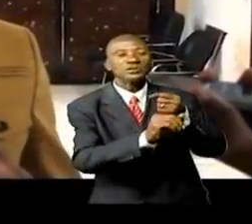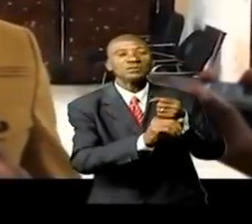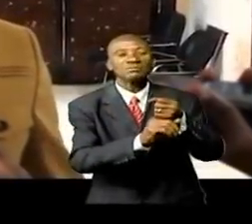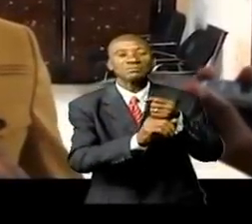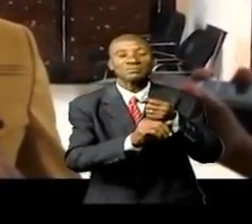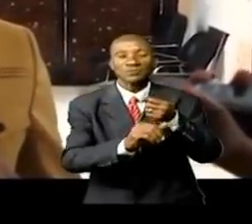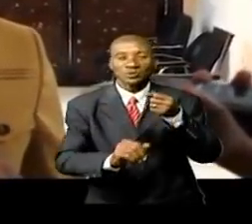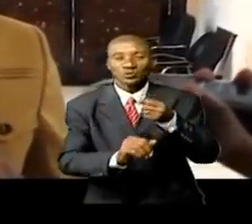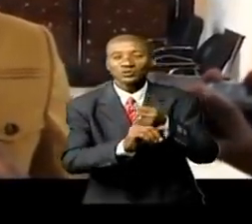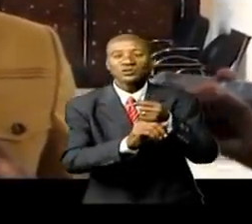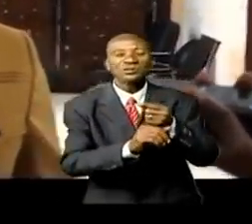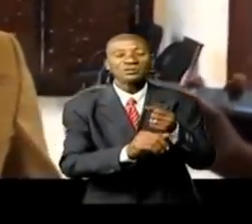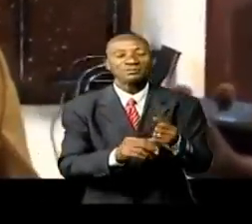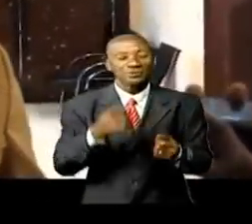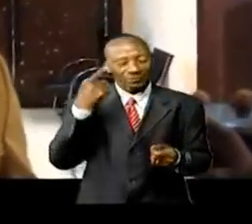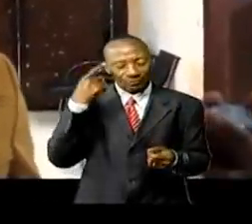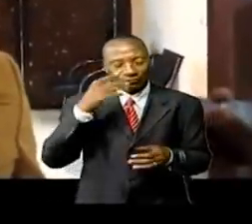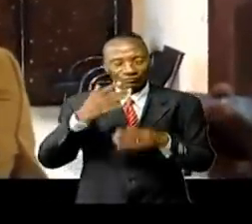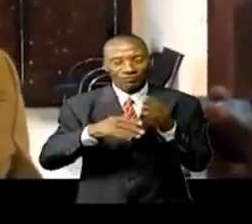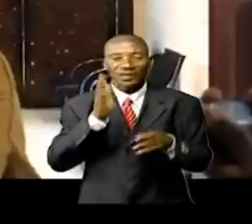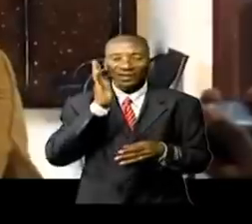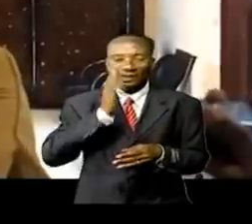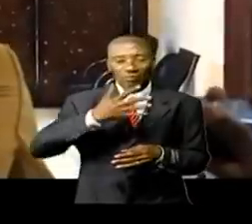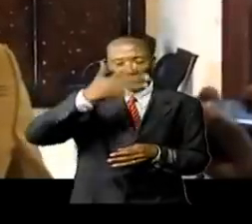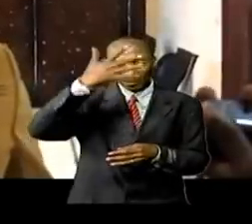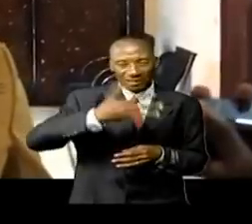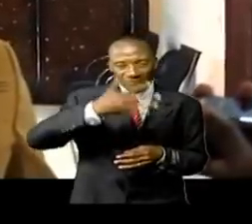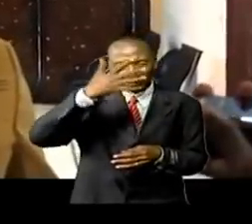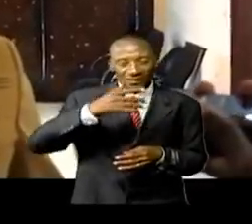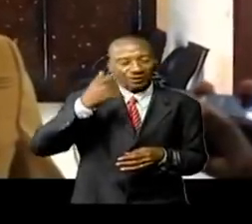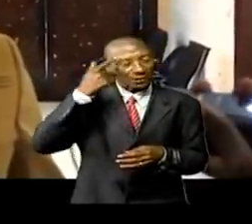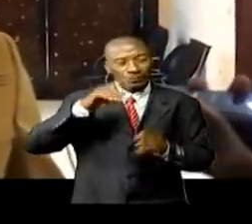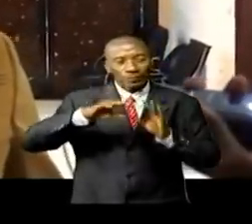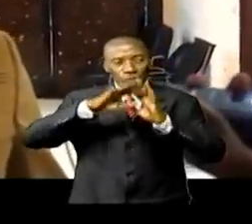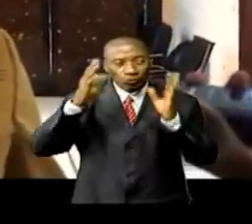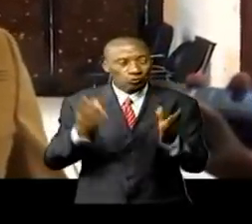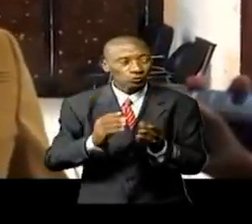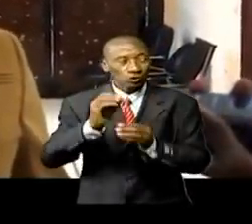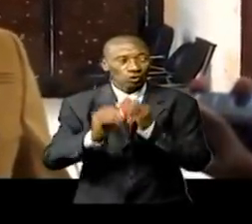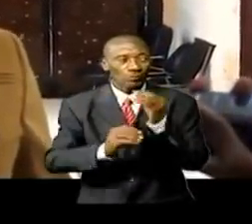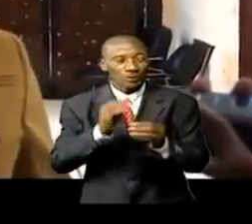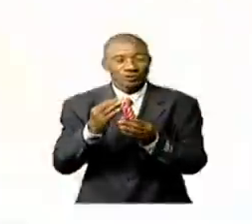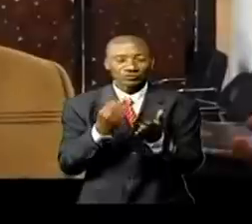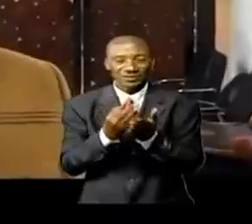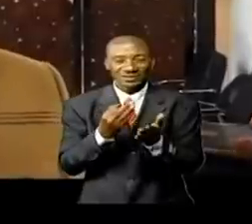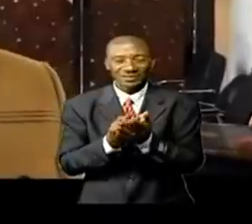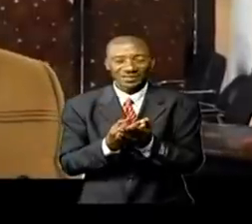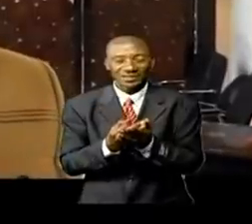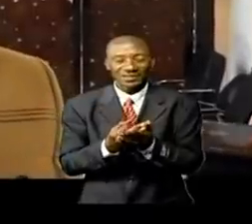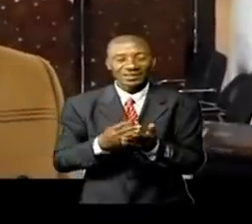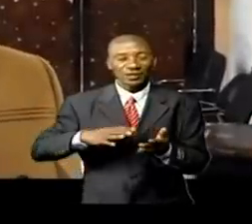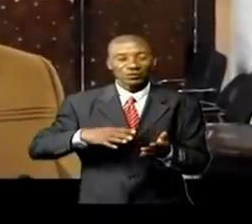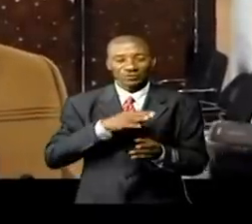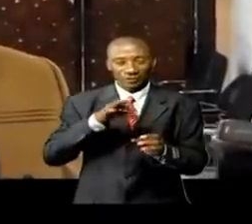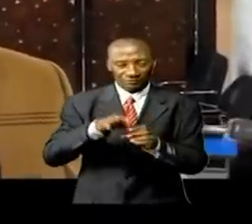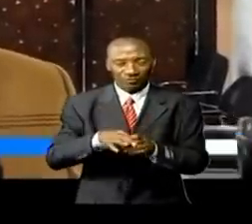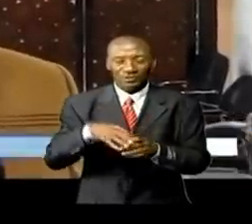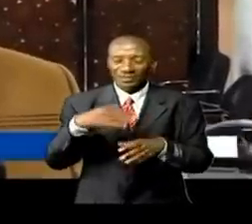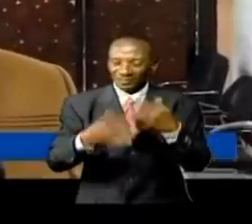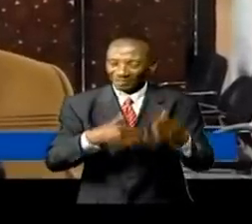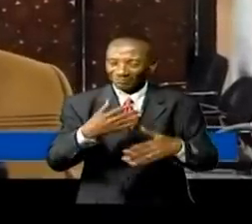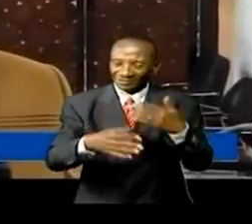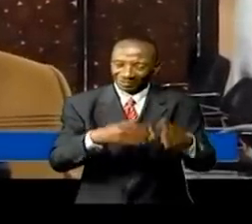garantir la transparence de toutes les opérations financières que la CENI est en train de faire. Il y a eu une très bonne